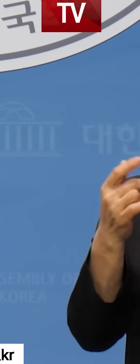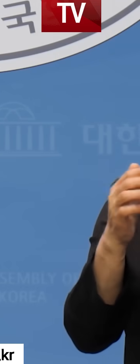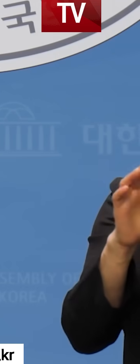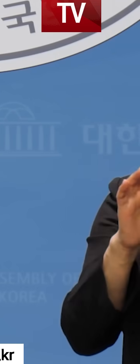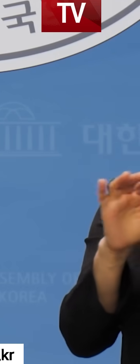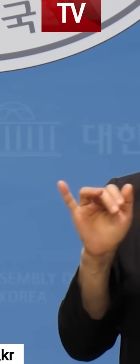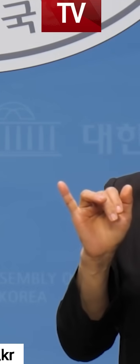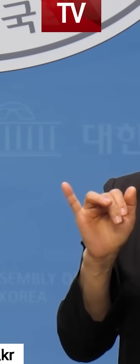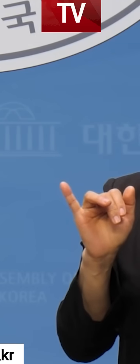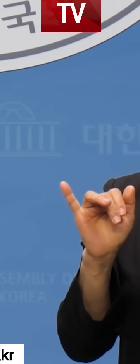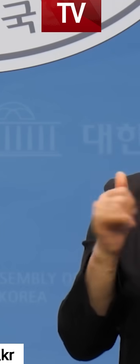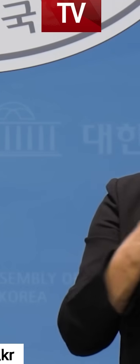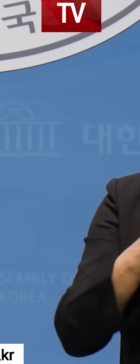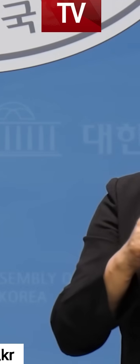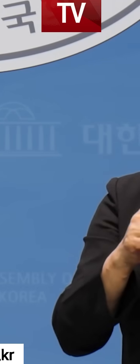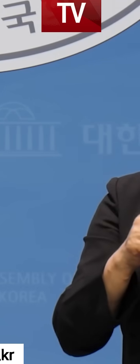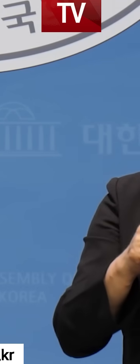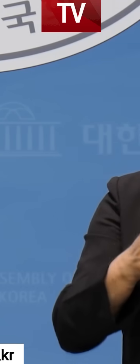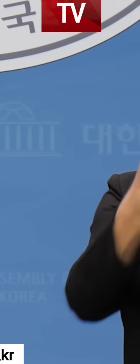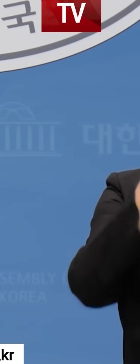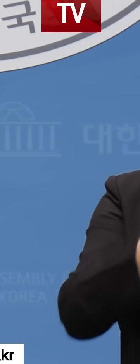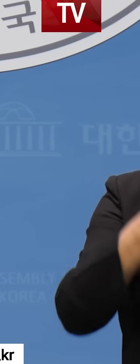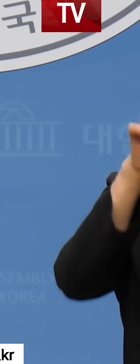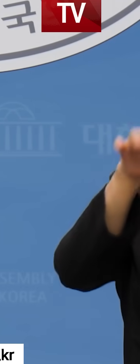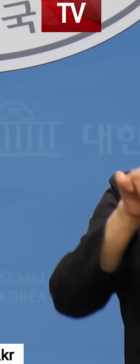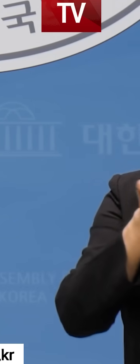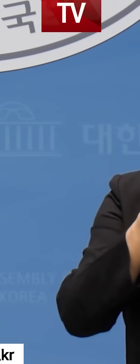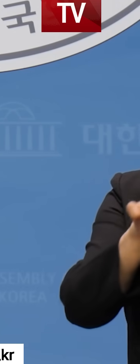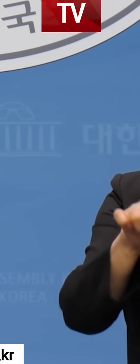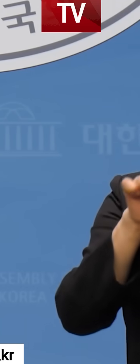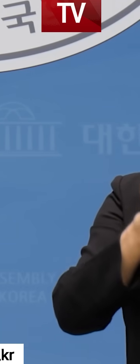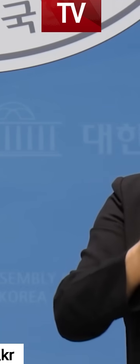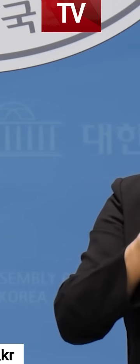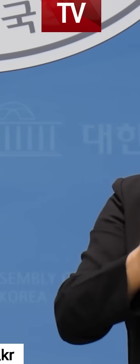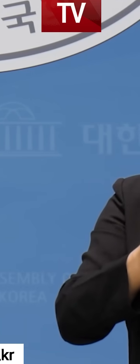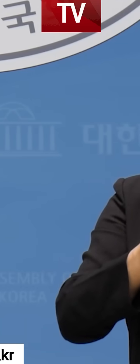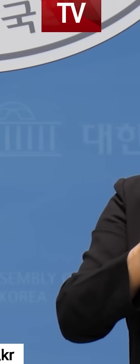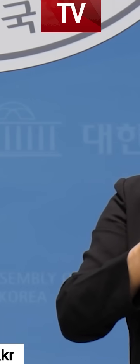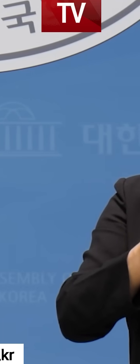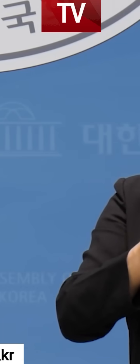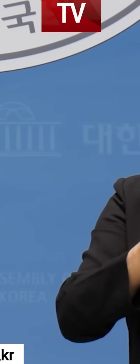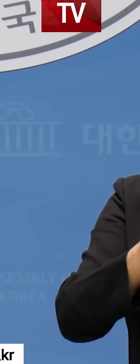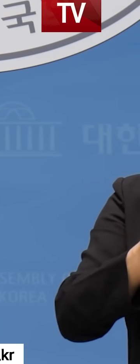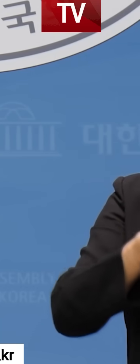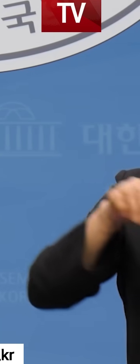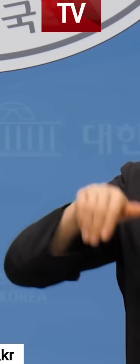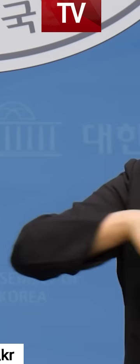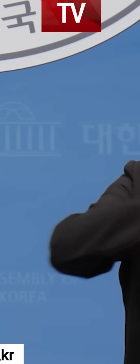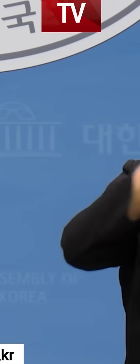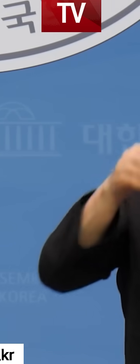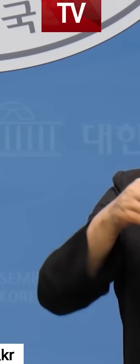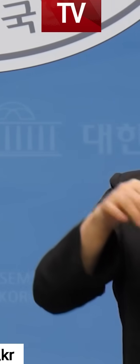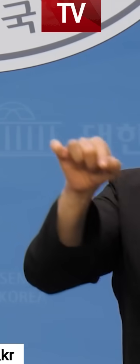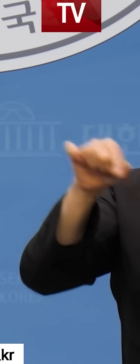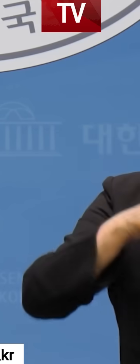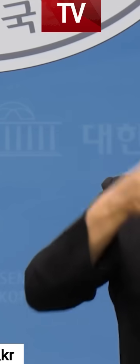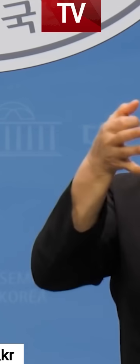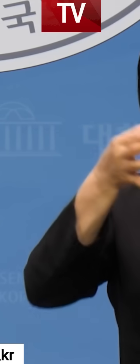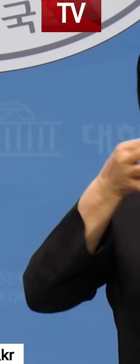비상대책위원장의 화재 현장 방문을 화재 현장을 배경으로 정치쇼를